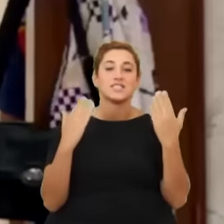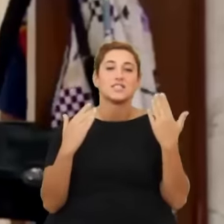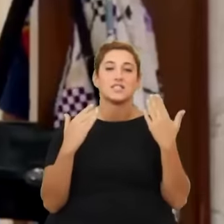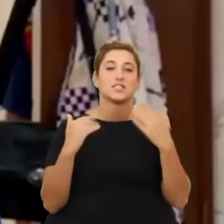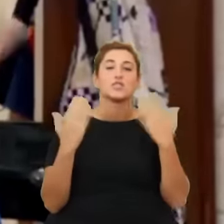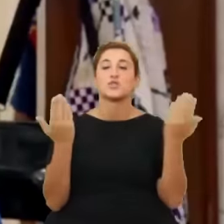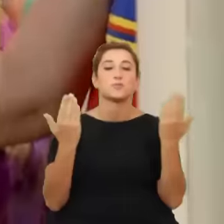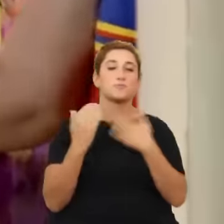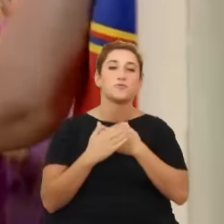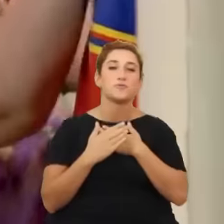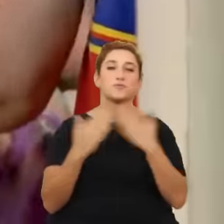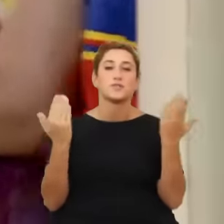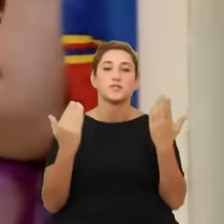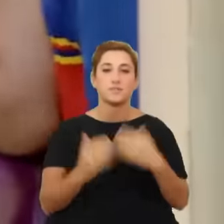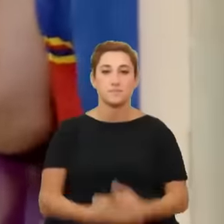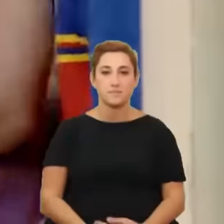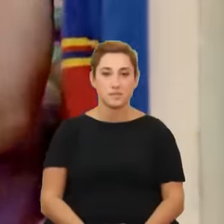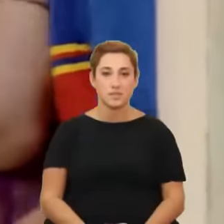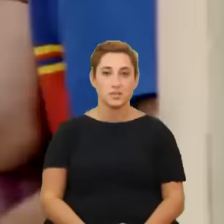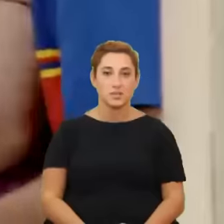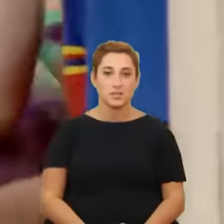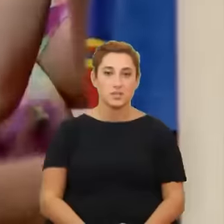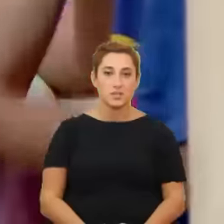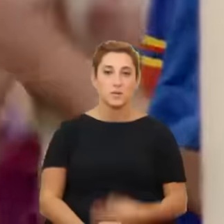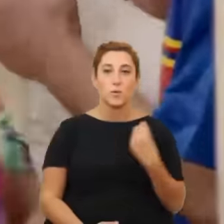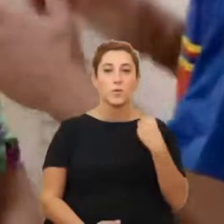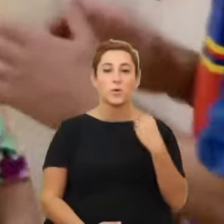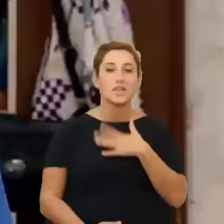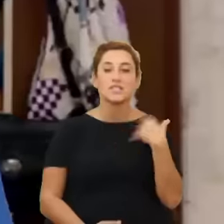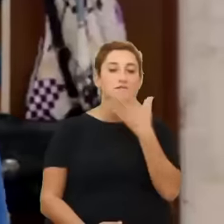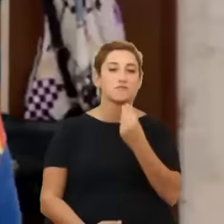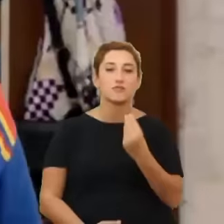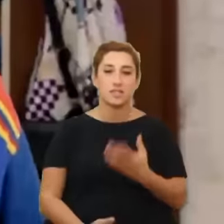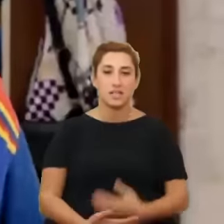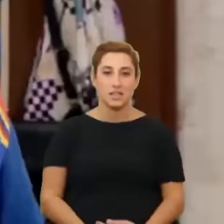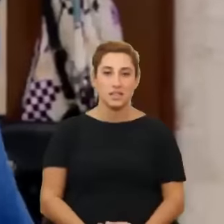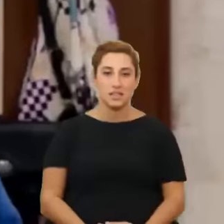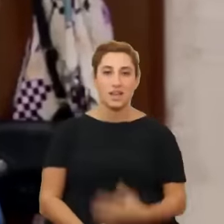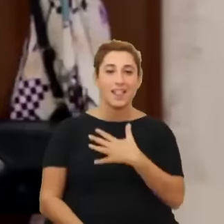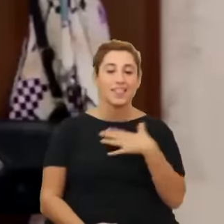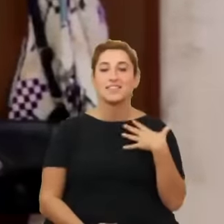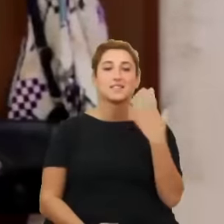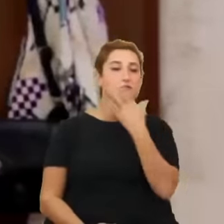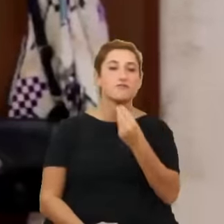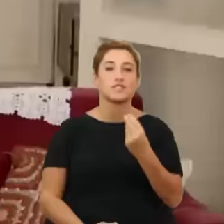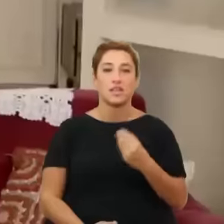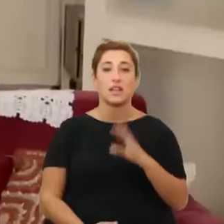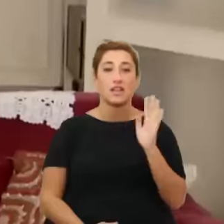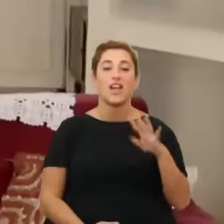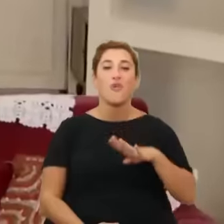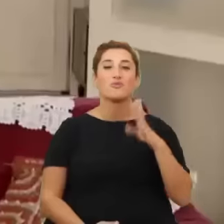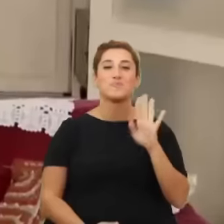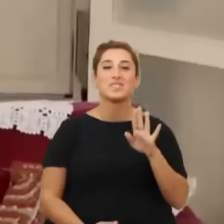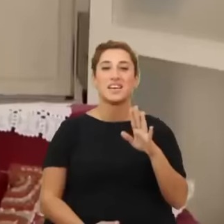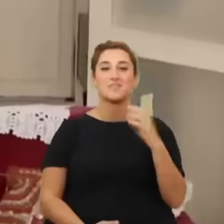Allah'ım. Ya Rabbim. Allah'ım. Oh. Ay bizi dikir. Ay bizi dikir. Ya